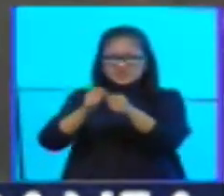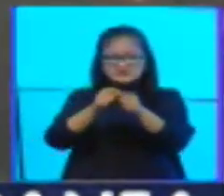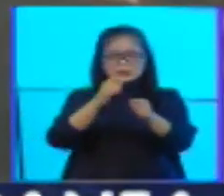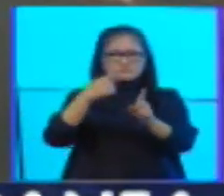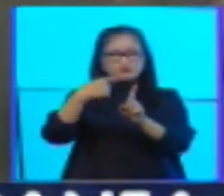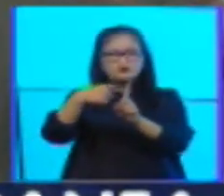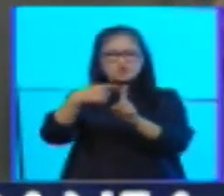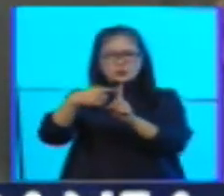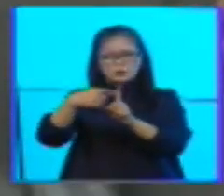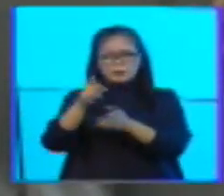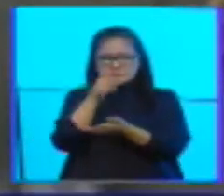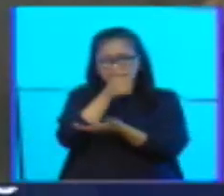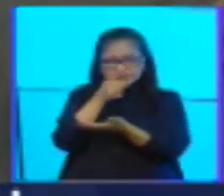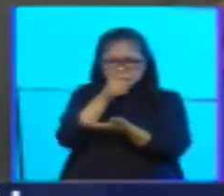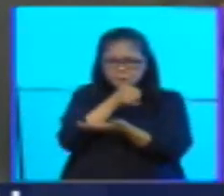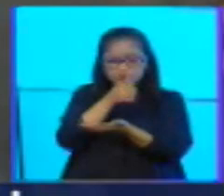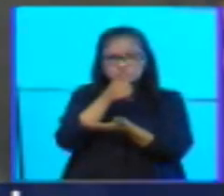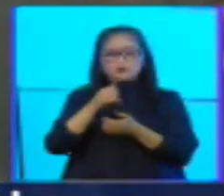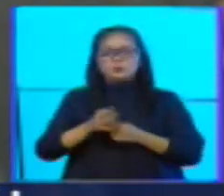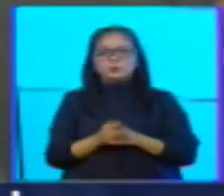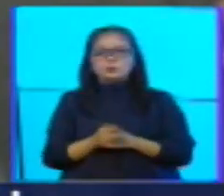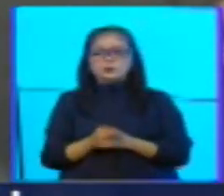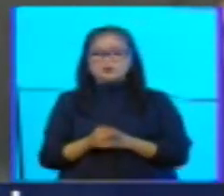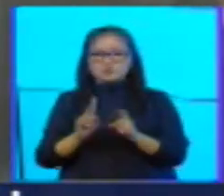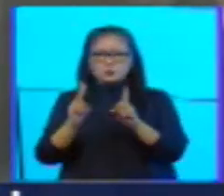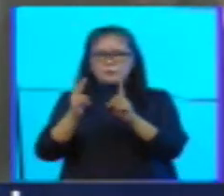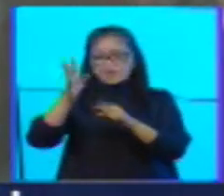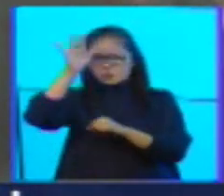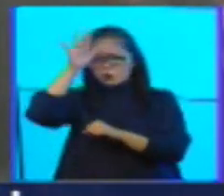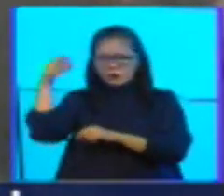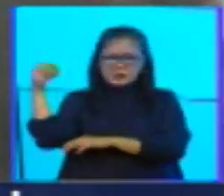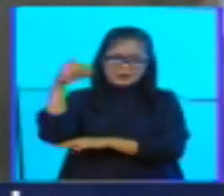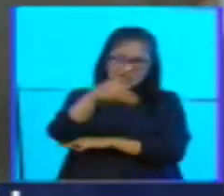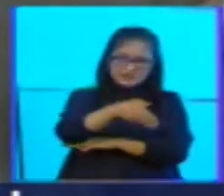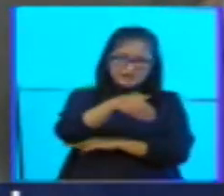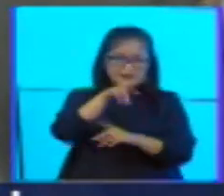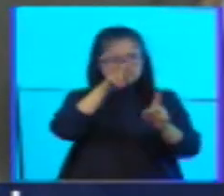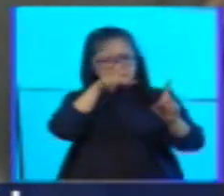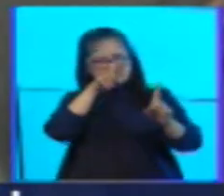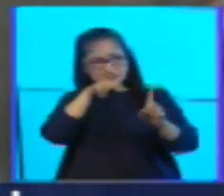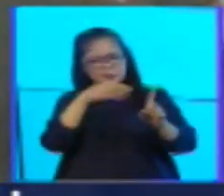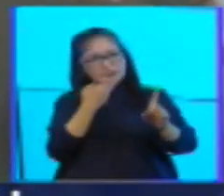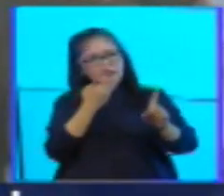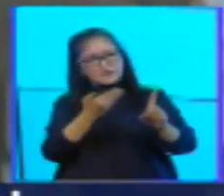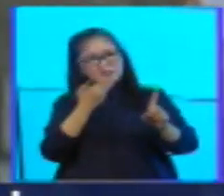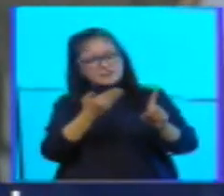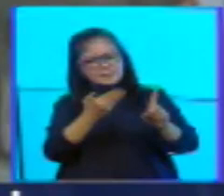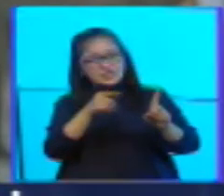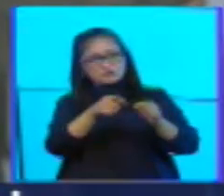Bawa mereka, kedua belas orang ini, ke kantor untuk dilakukan interogasi lebih dalam dan dilakukan tes